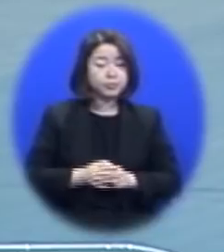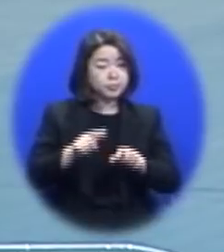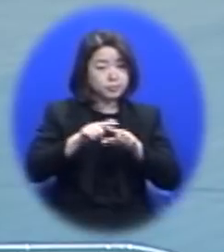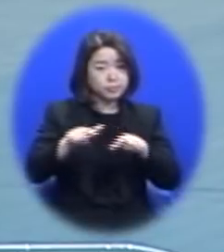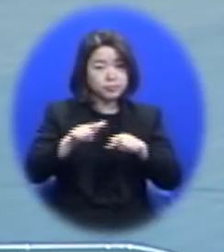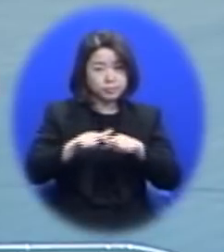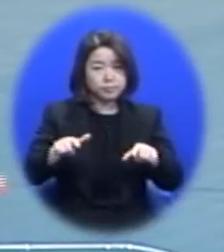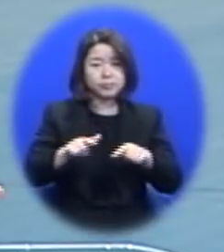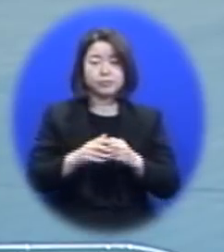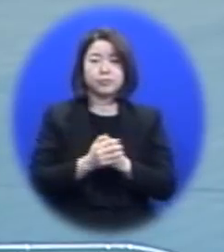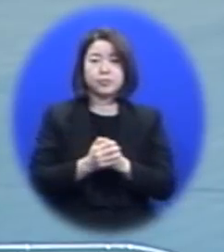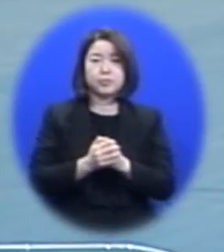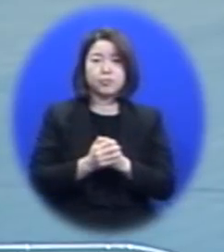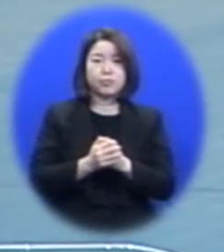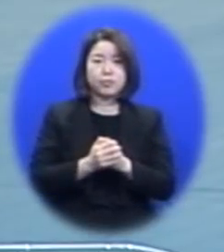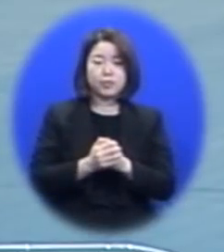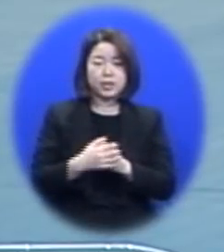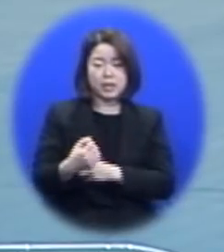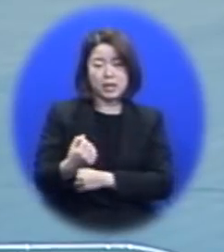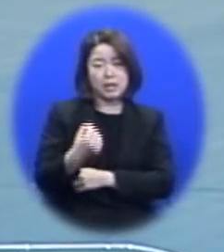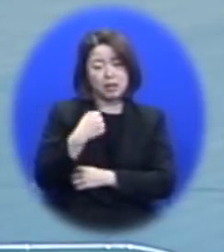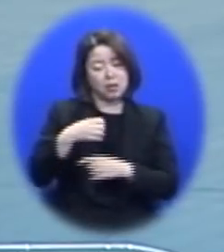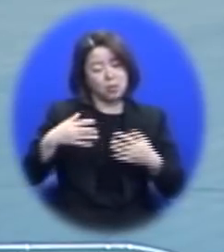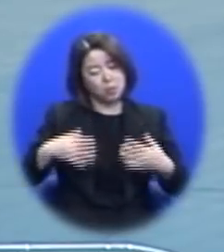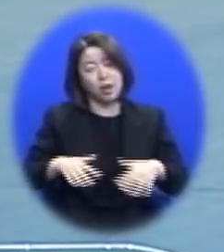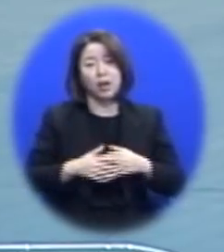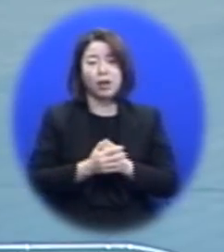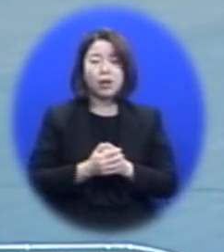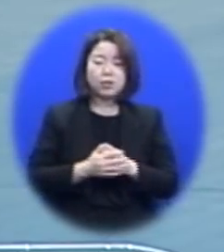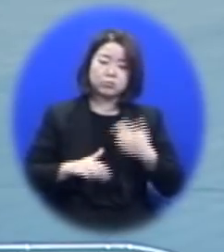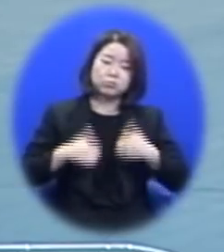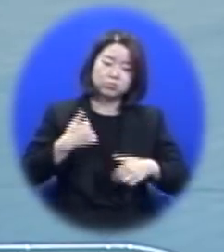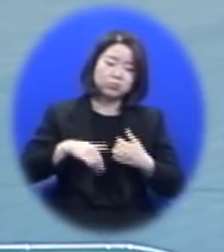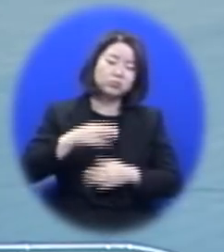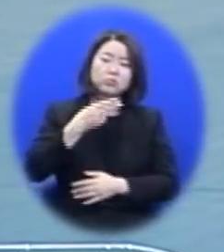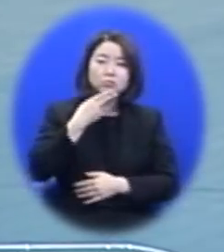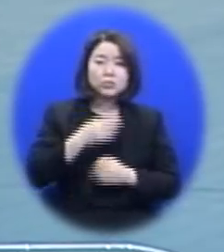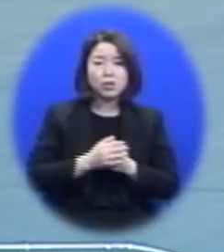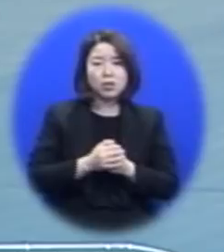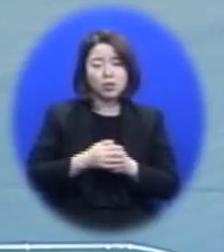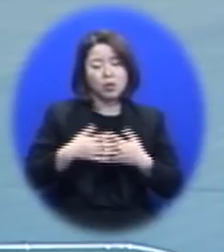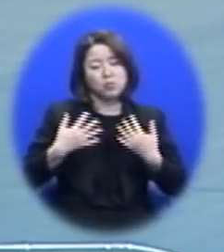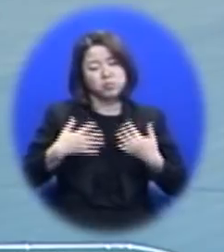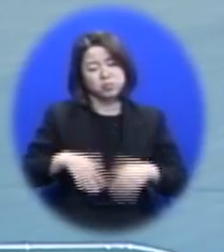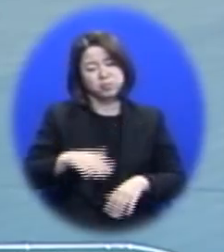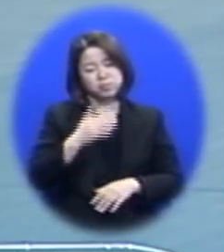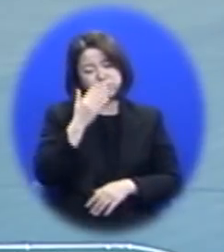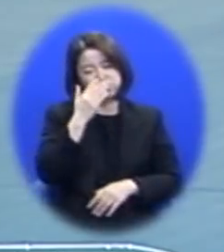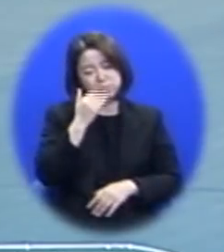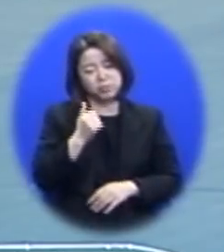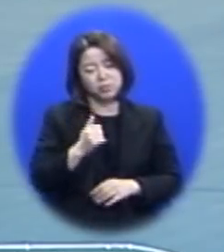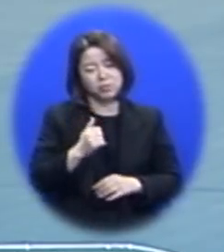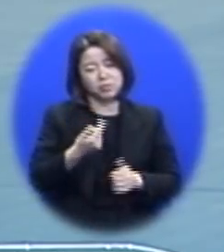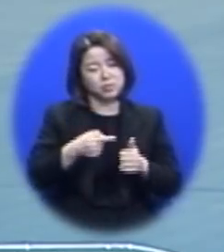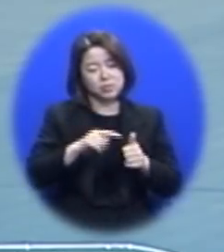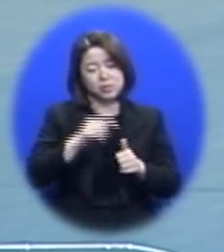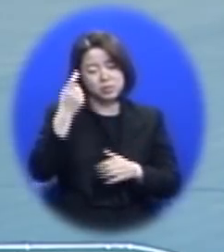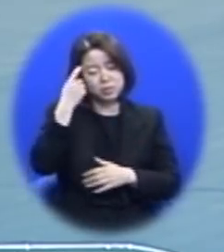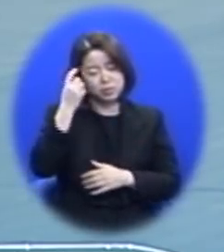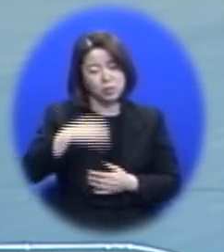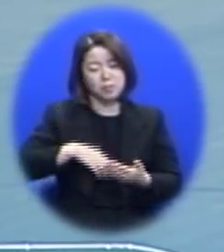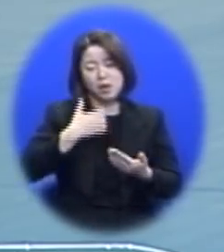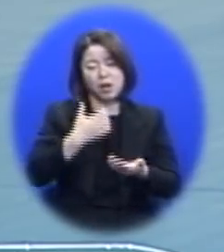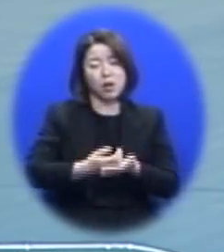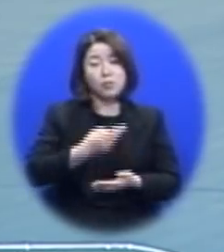평소에 힘이 하나도 없고, 뭐 낙도 없고, 무기력하고, 감동도 없고,